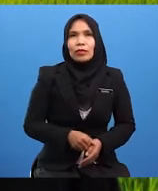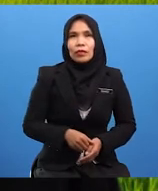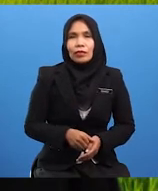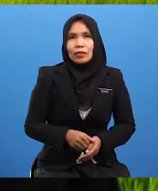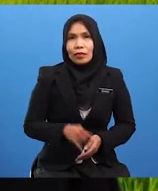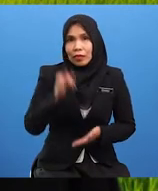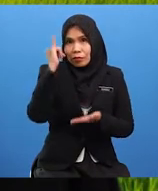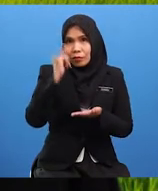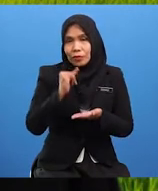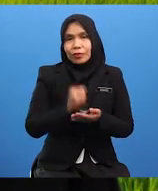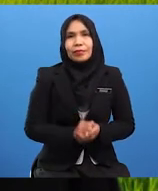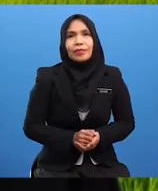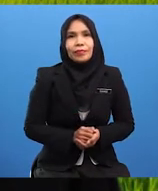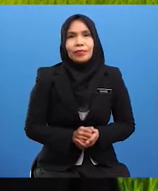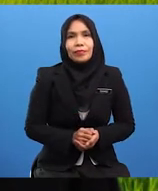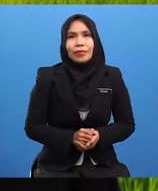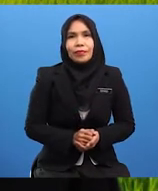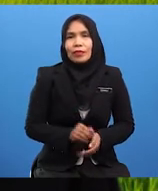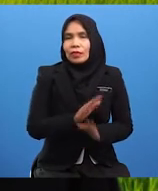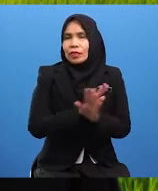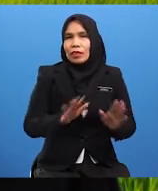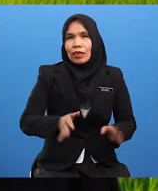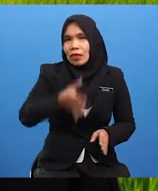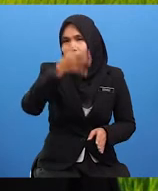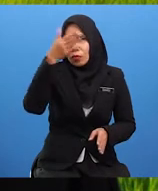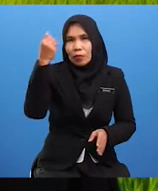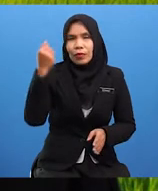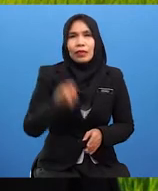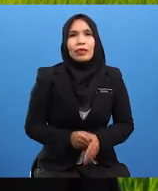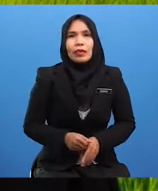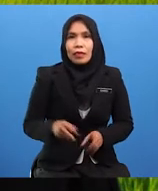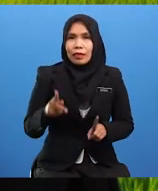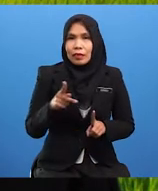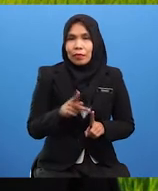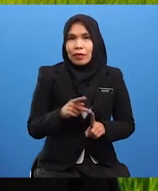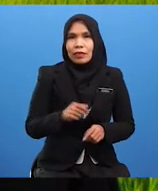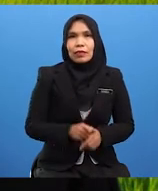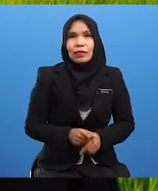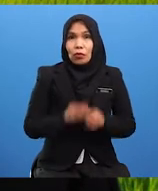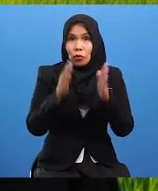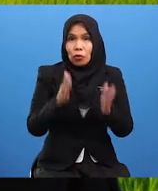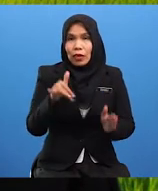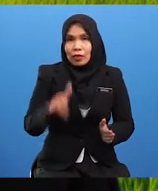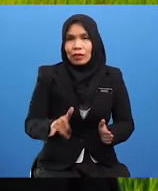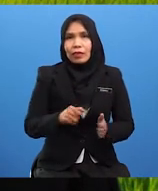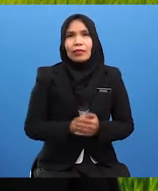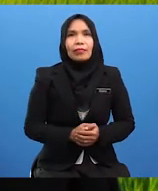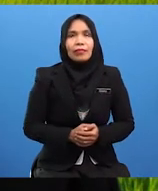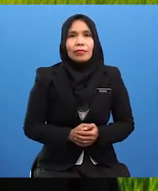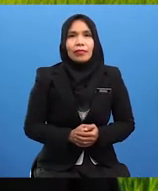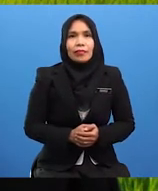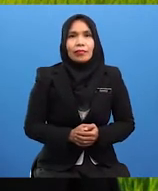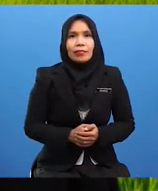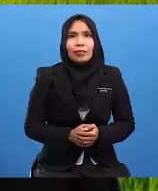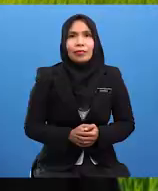lupa kepada pengasas, pelopor atau individu yang memperjuangkan sesuatu